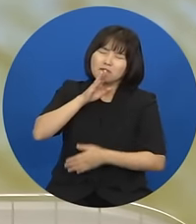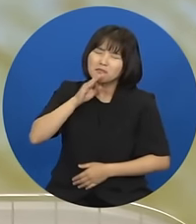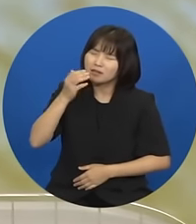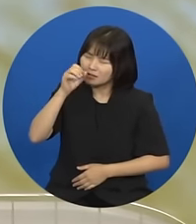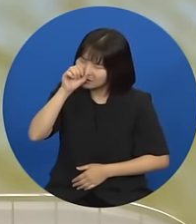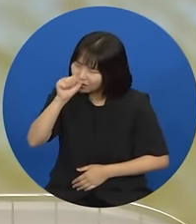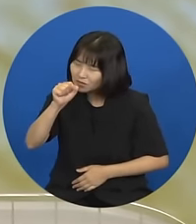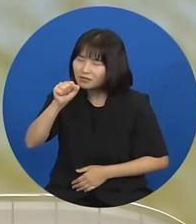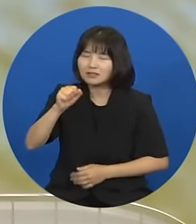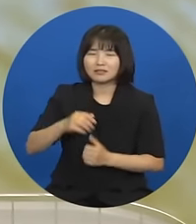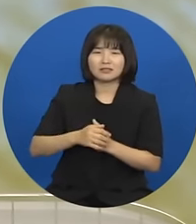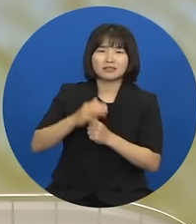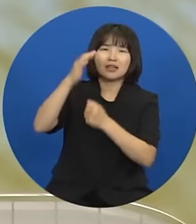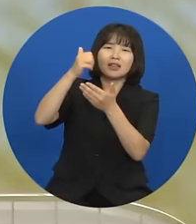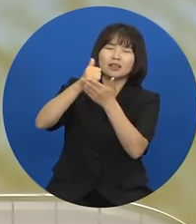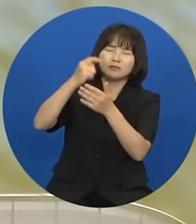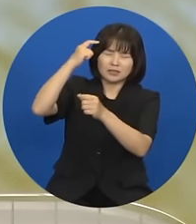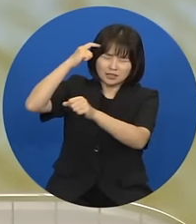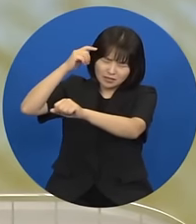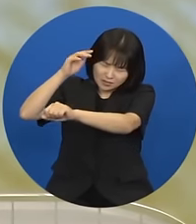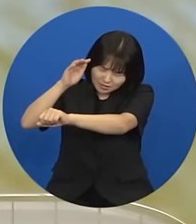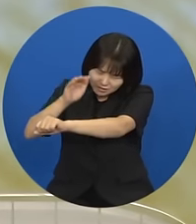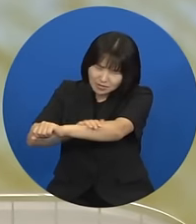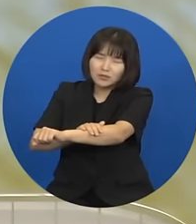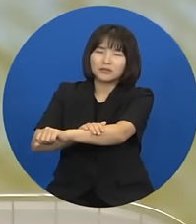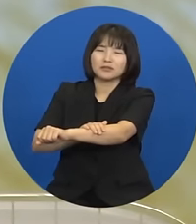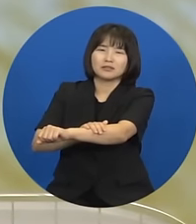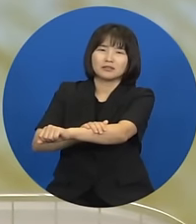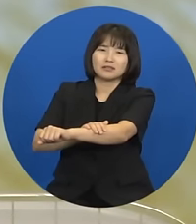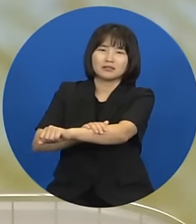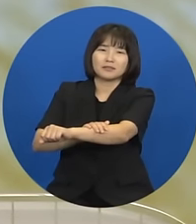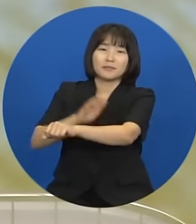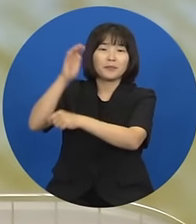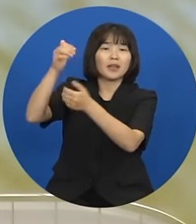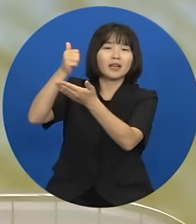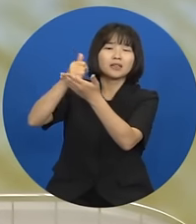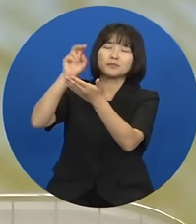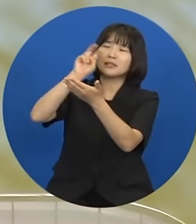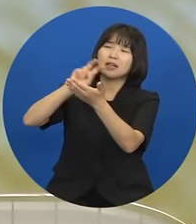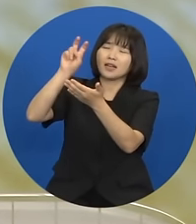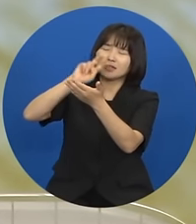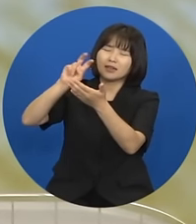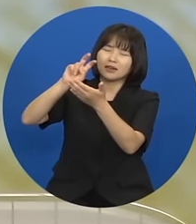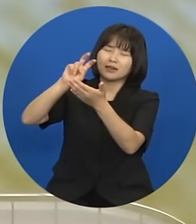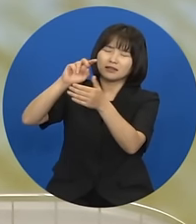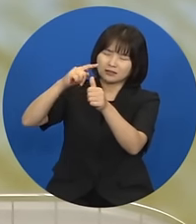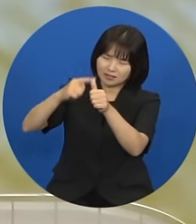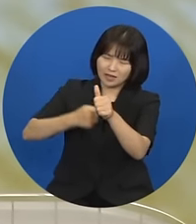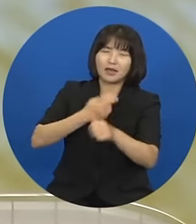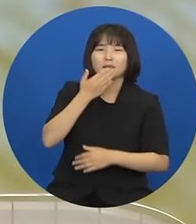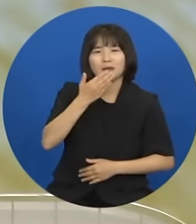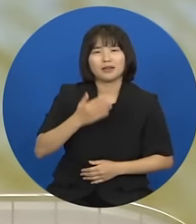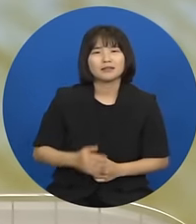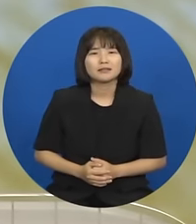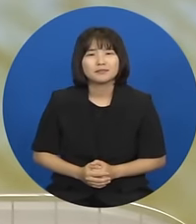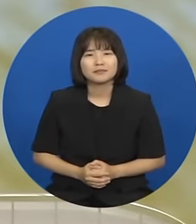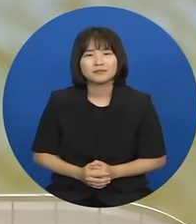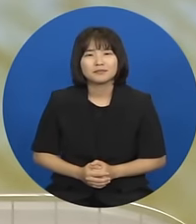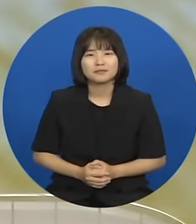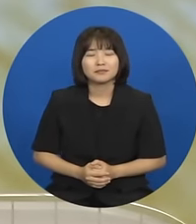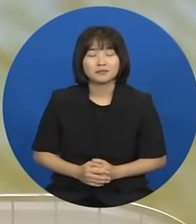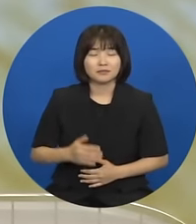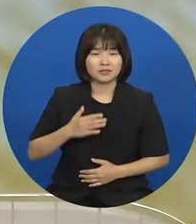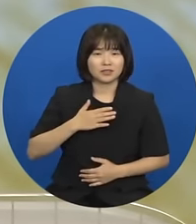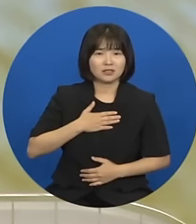역시 하나님은 지혜로우시지. 우리는 그 하나님을 찬양하게 될 거예요. 저는